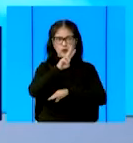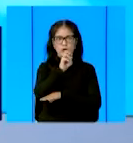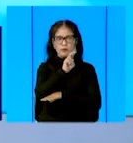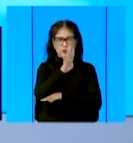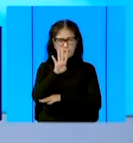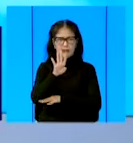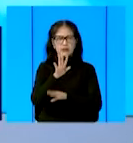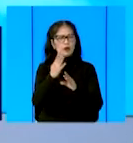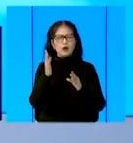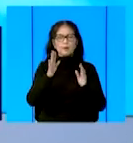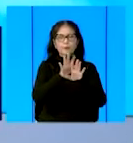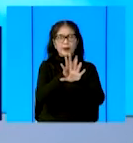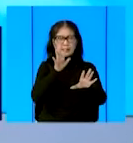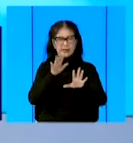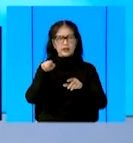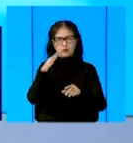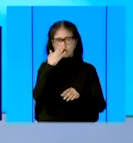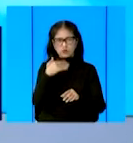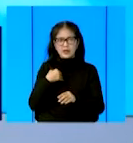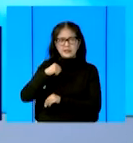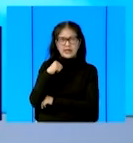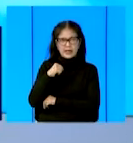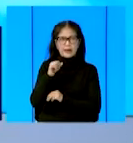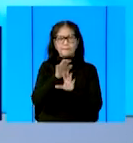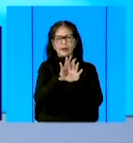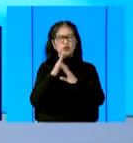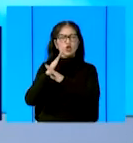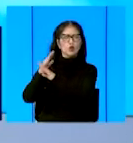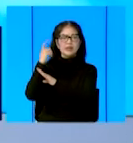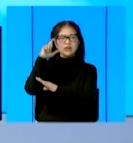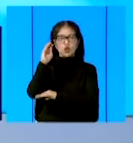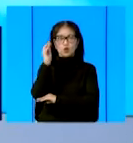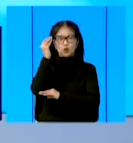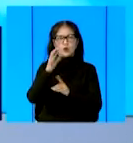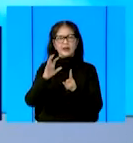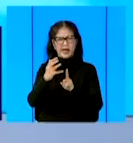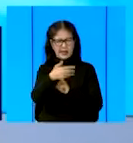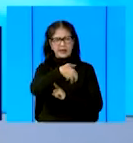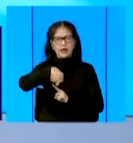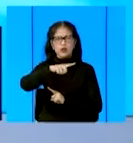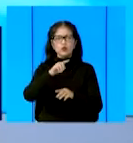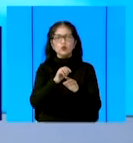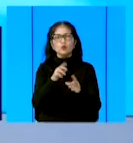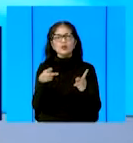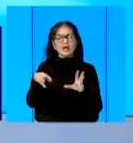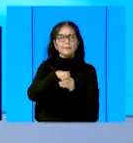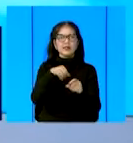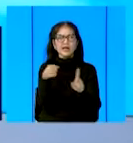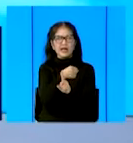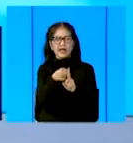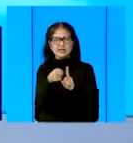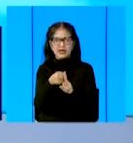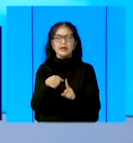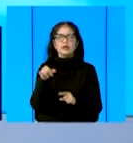sebagai organisasi sayap Partai Perindo menolak keras calon kepala daerah yang terlibat tindak kekerasan terhadap perempuan dan anak. Masyarakat